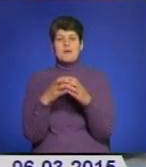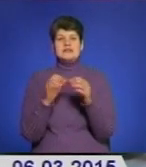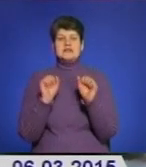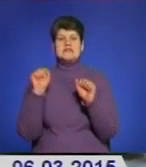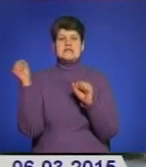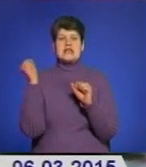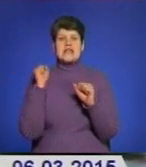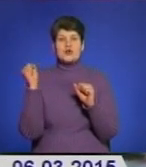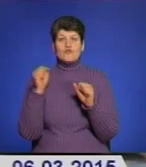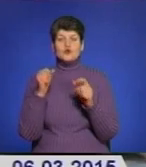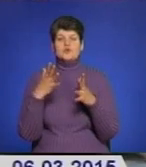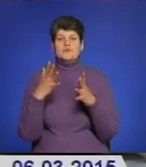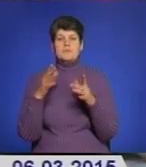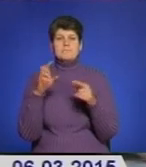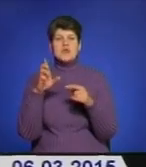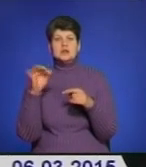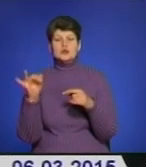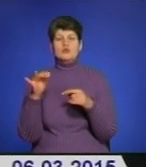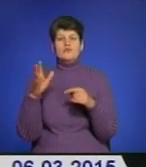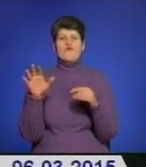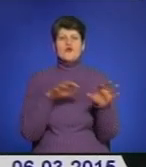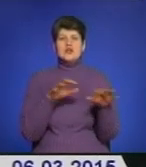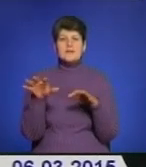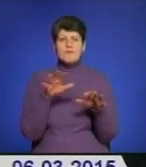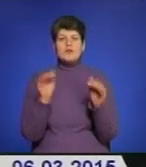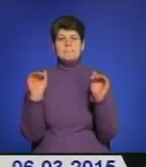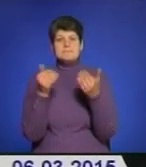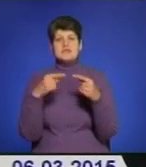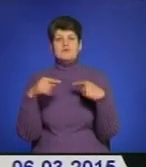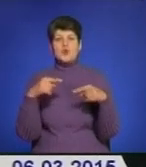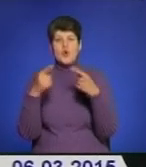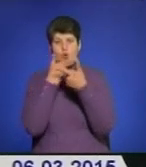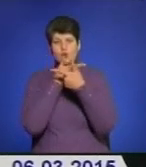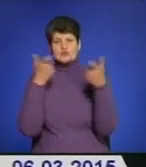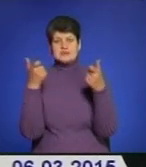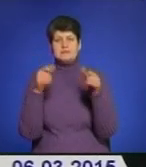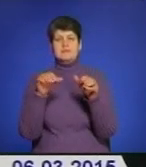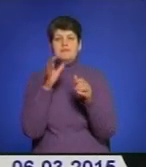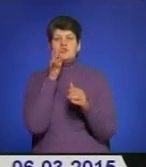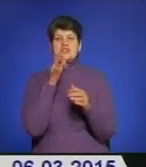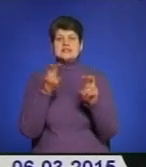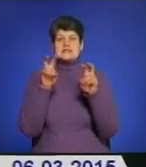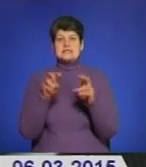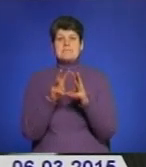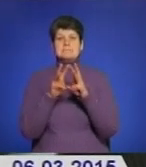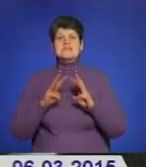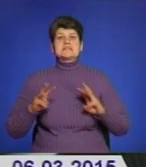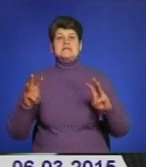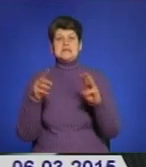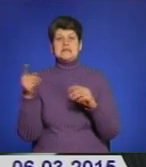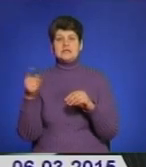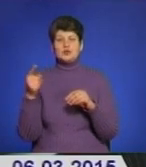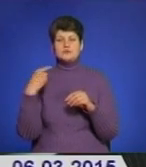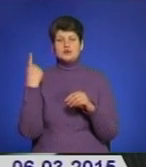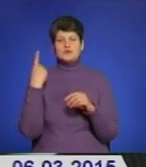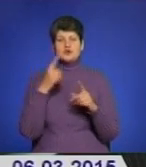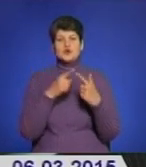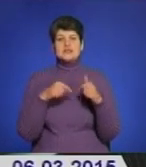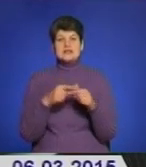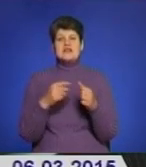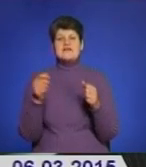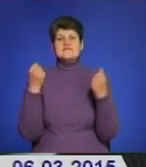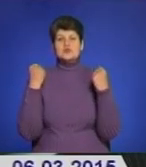самбо, кросу, поліатлону, волейболу та мініфутболу оголосили під час засідання президії Тернопільської обласної організації фізкультурно-спортивного